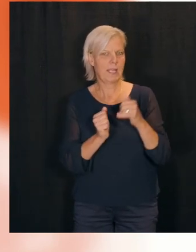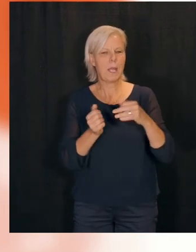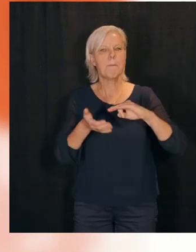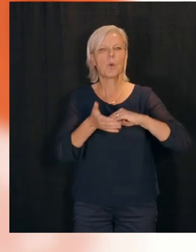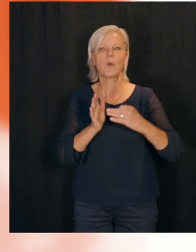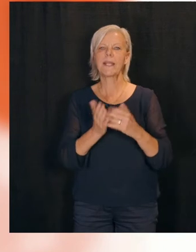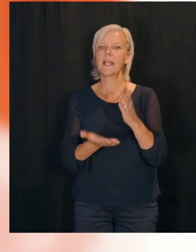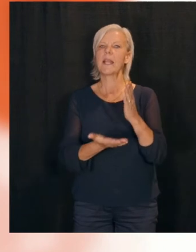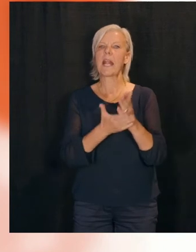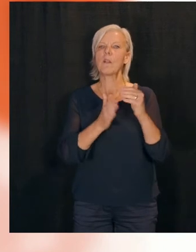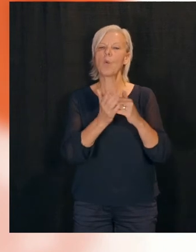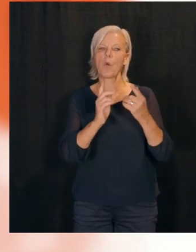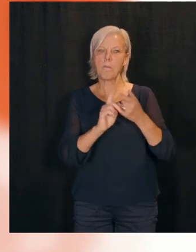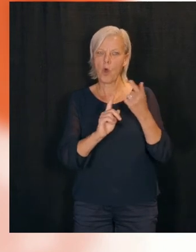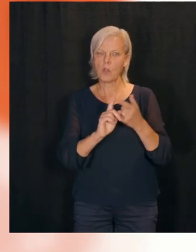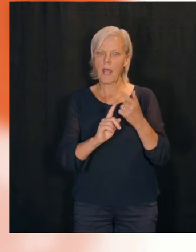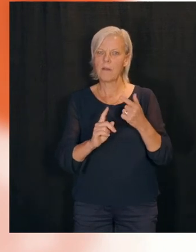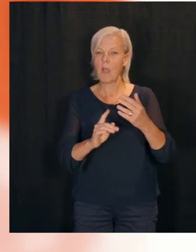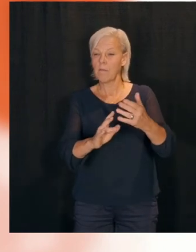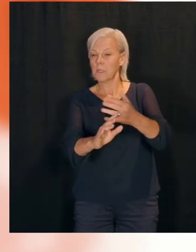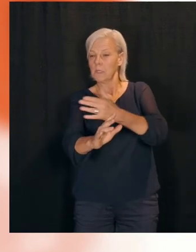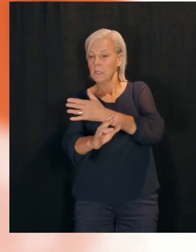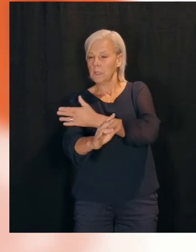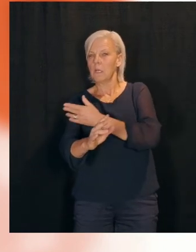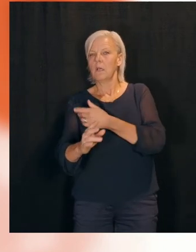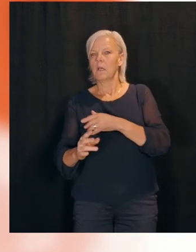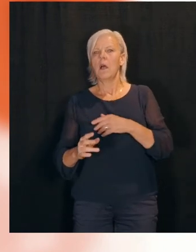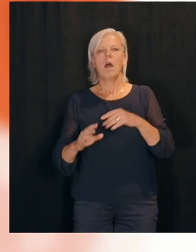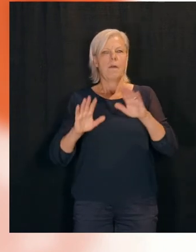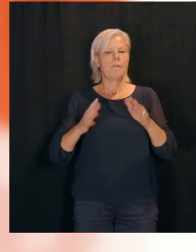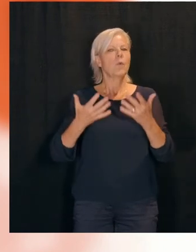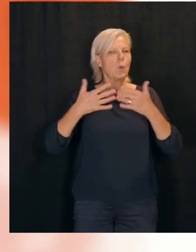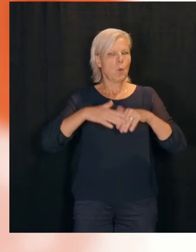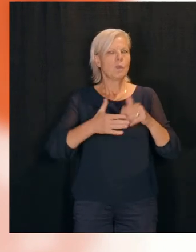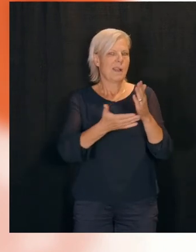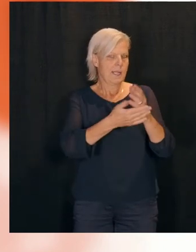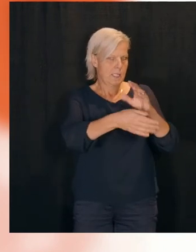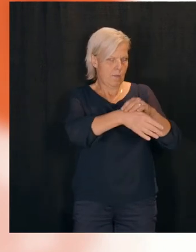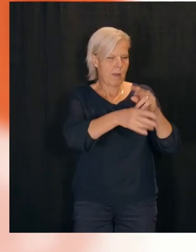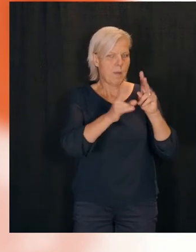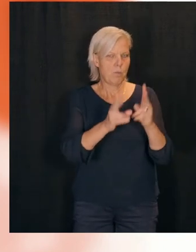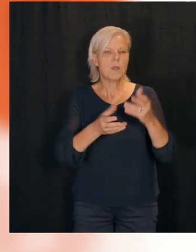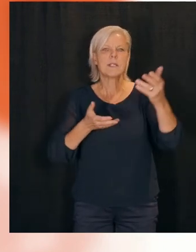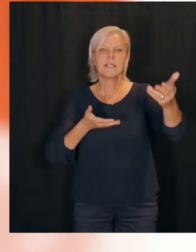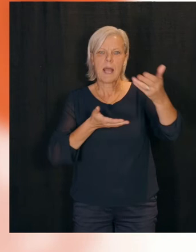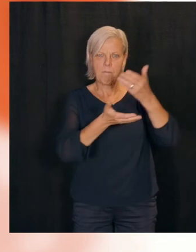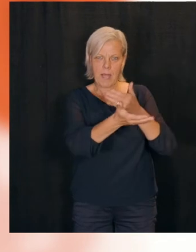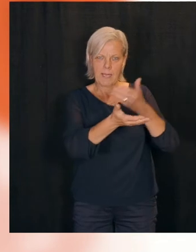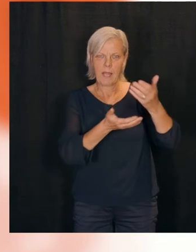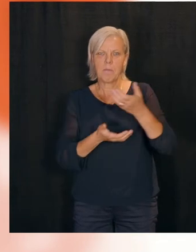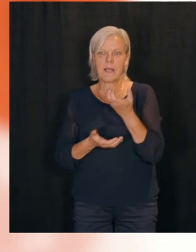från början, så har vi under flera års tid, framförallt från Kunskap Sverige men också i samverkan med Certec,